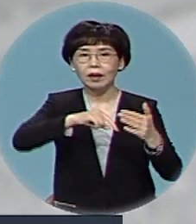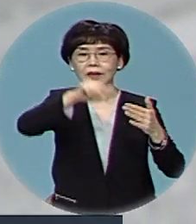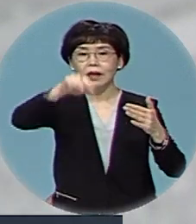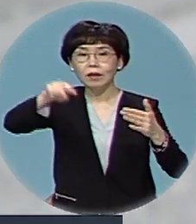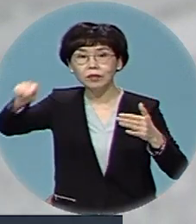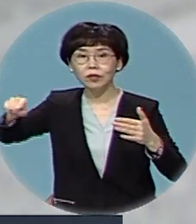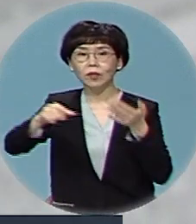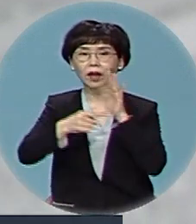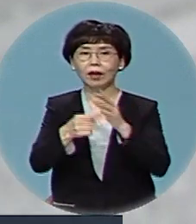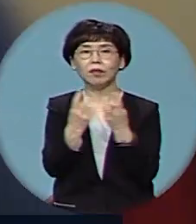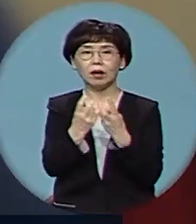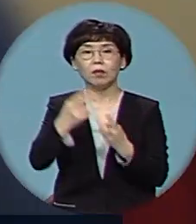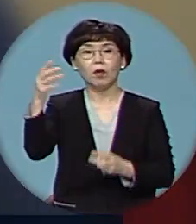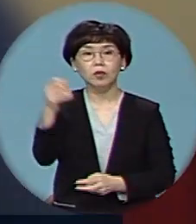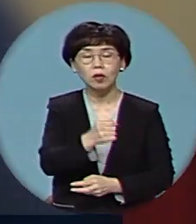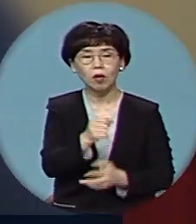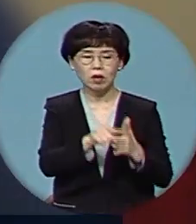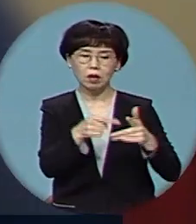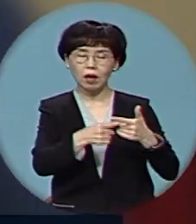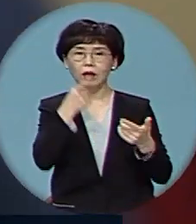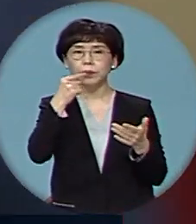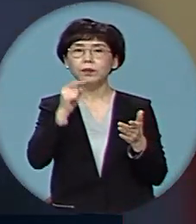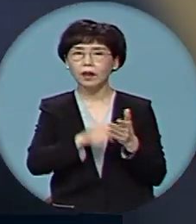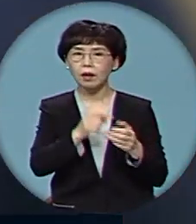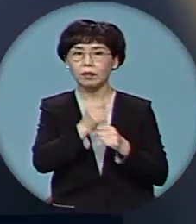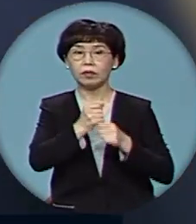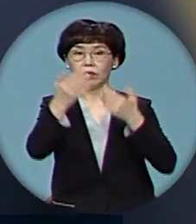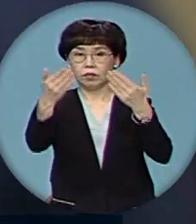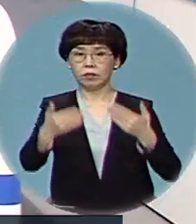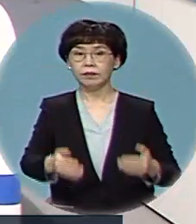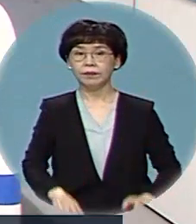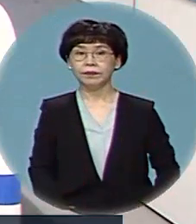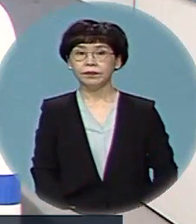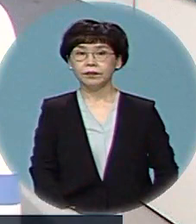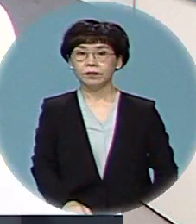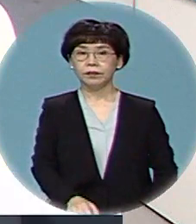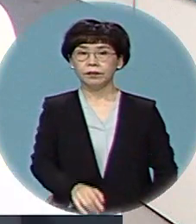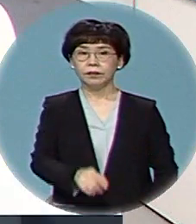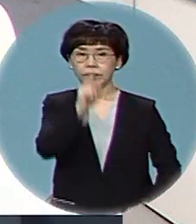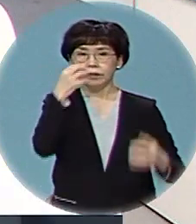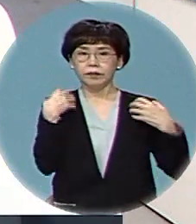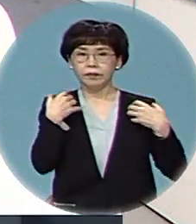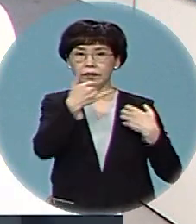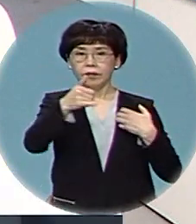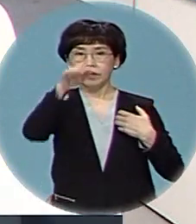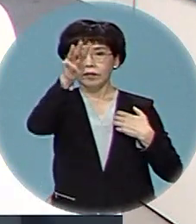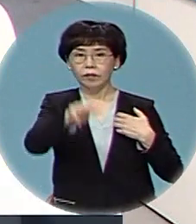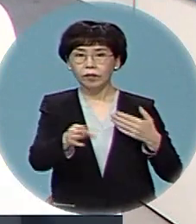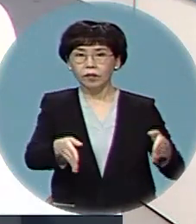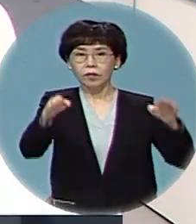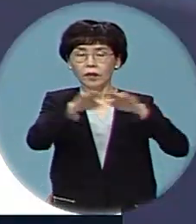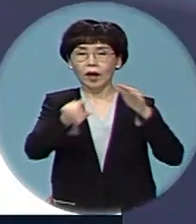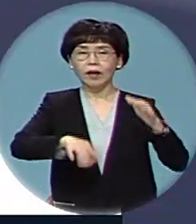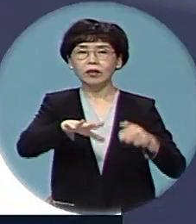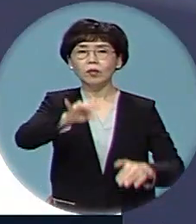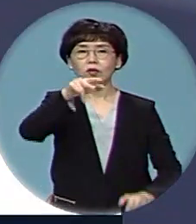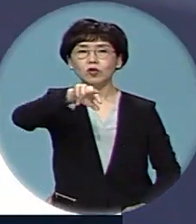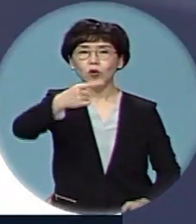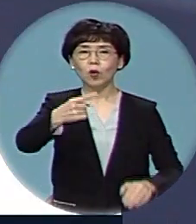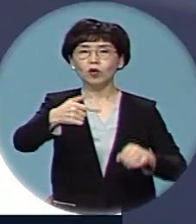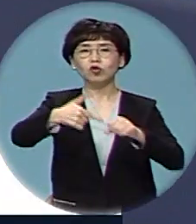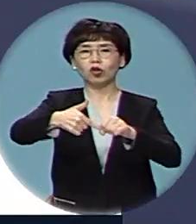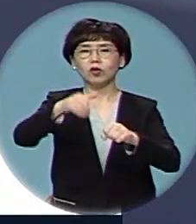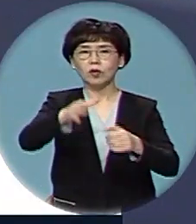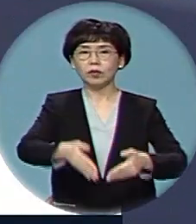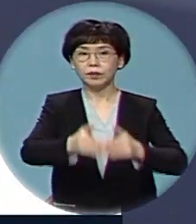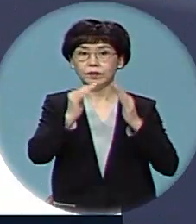표현하는 방식으로 소비자들의 이해를 돕게 됩니다. 정부 세종청사 내에 첫 수소충전소가 들어섰습니다.